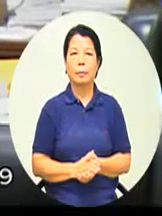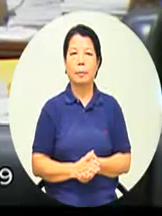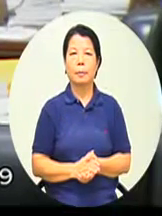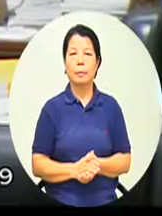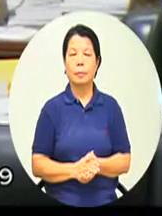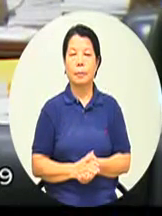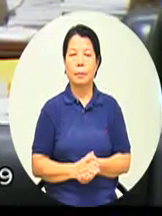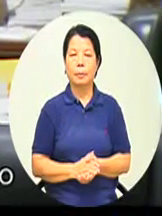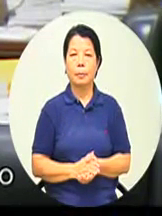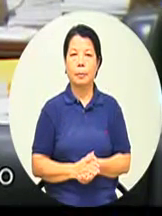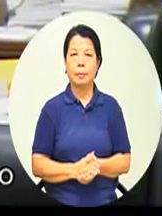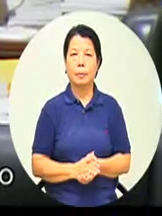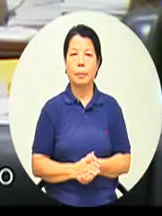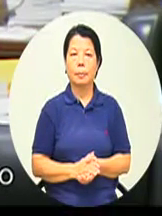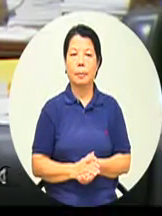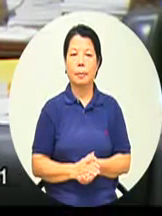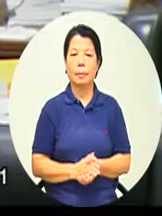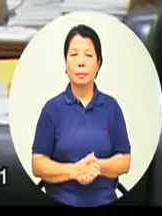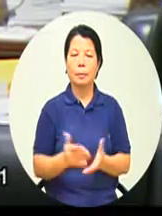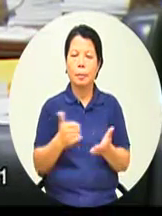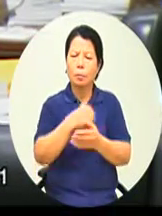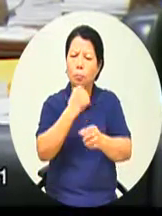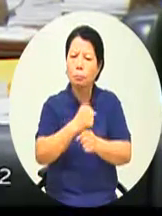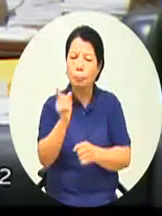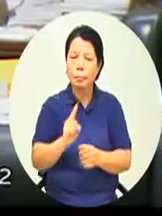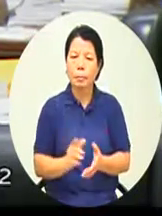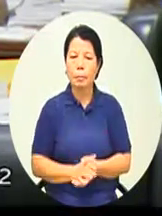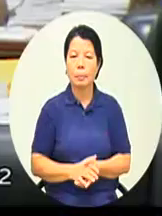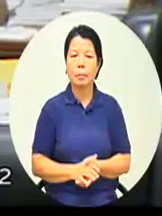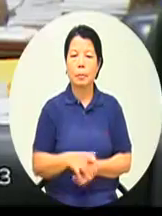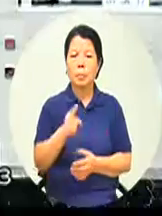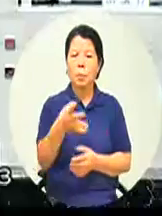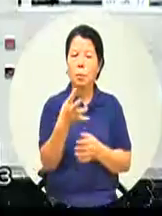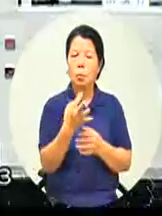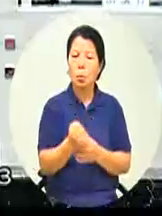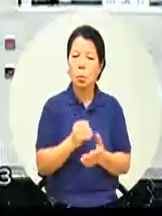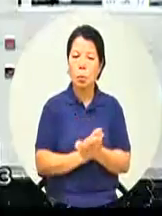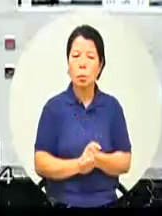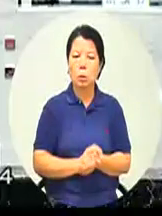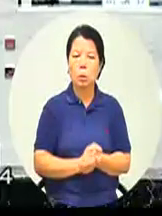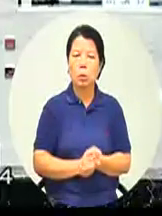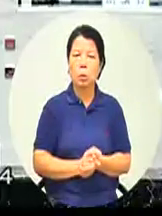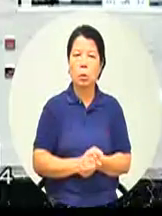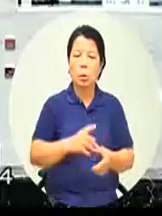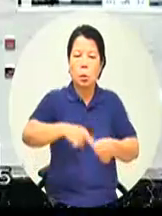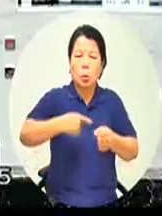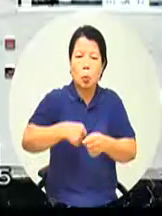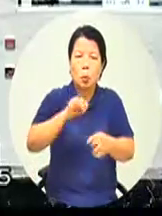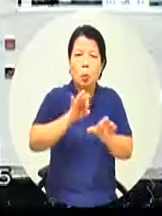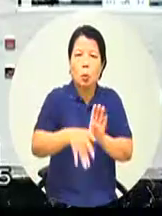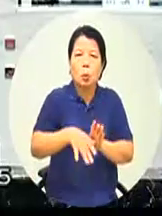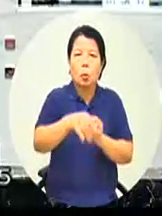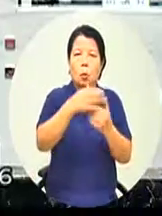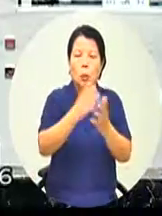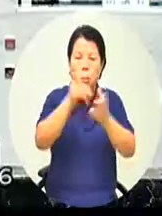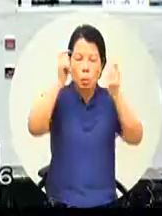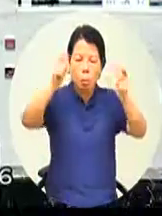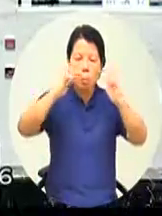弟， 我等一下会给你。他到底他是做什么的？他有多少的盈利的营业税在我们高雄